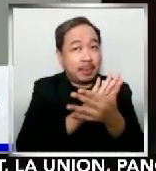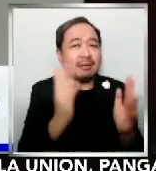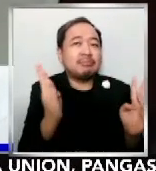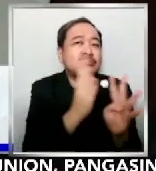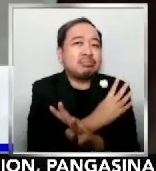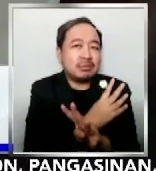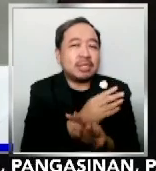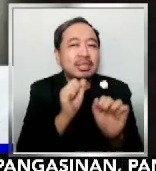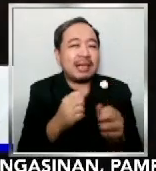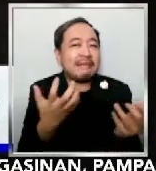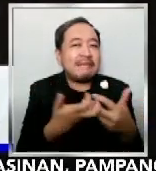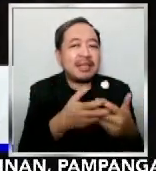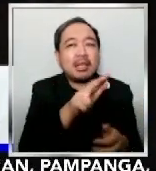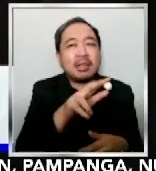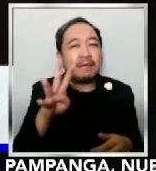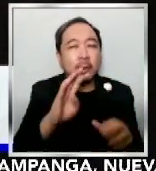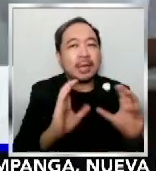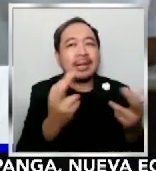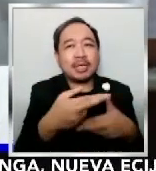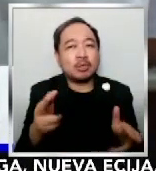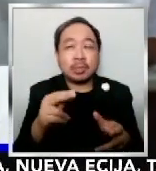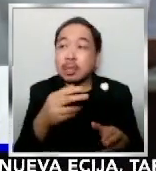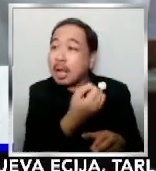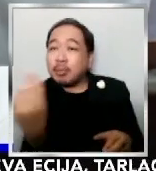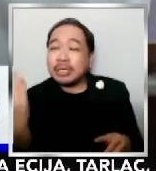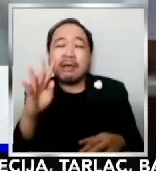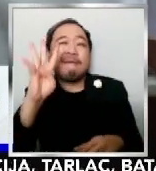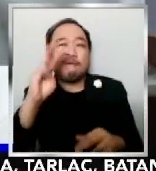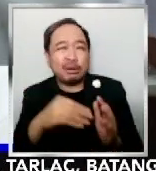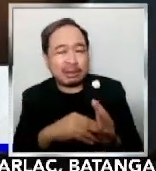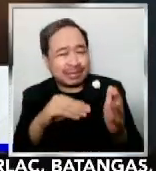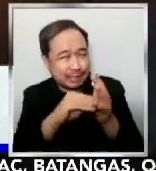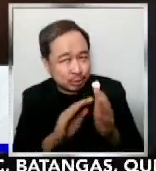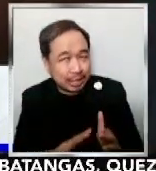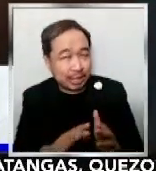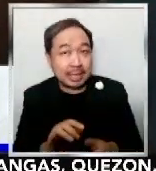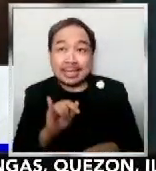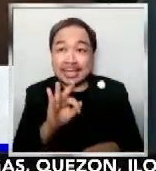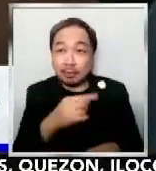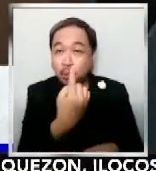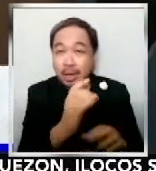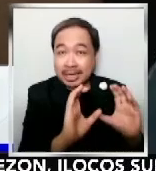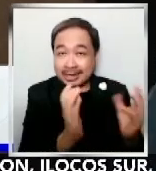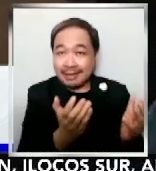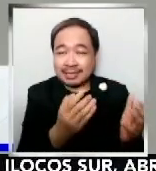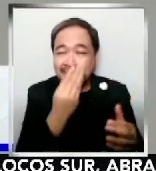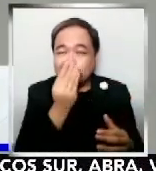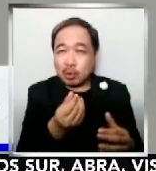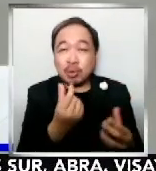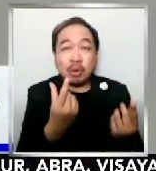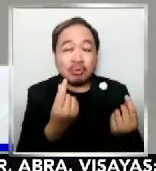classrooms ang mahigit 4,000 na estudyante. Kung mas kaunti ang bilang ng mga estudyante sa isang klase, magkukulang sila